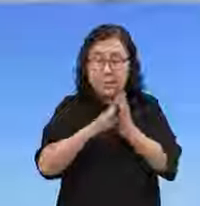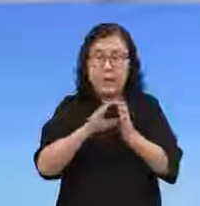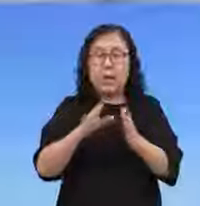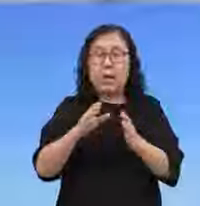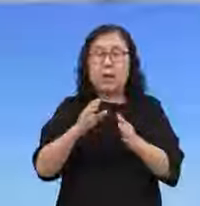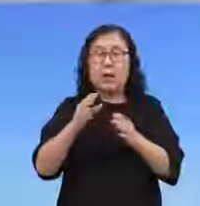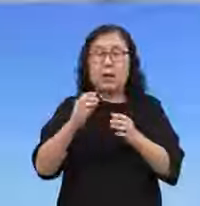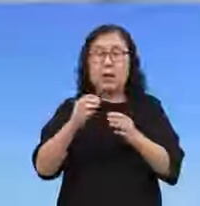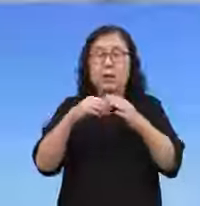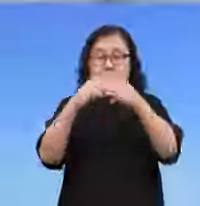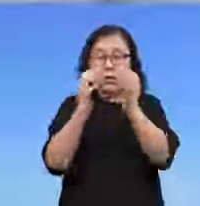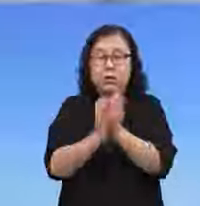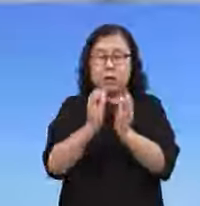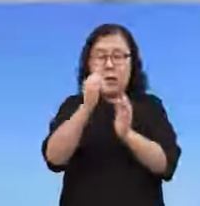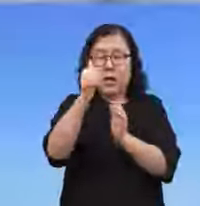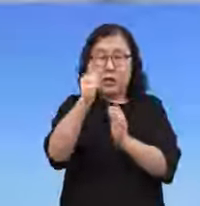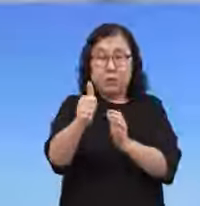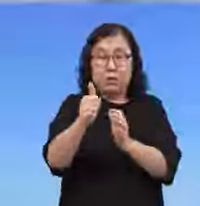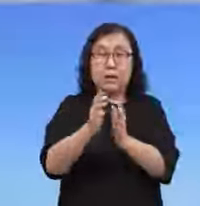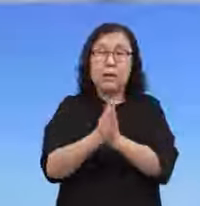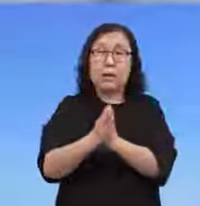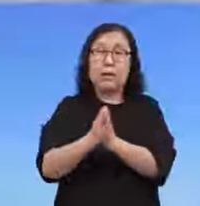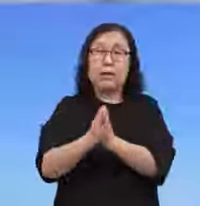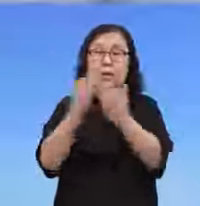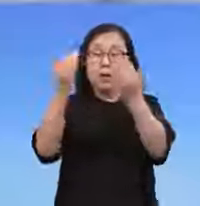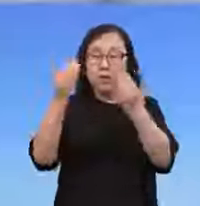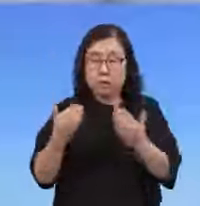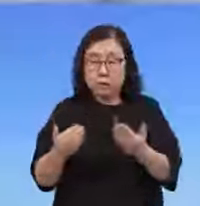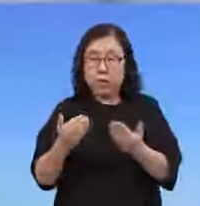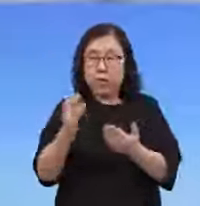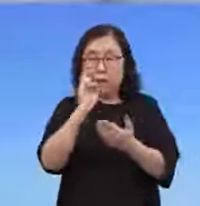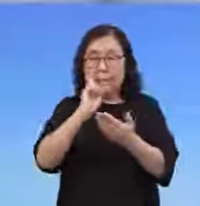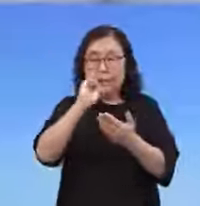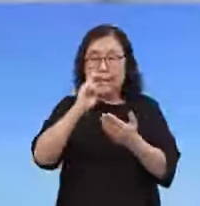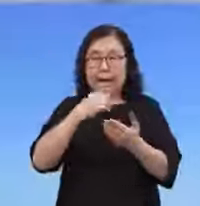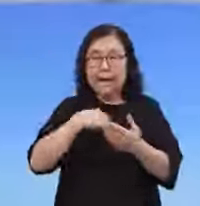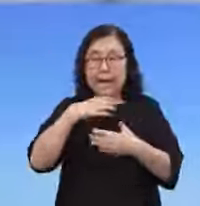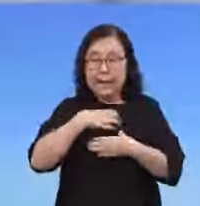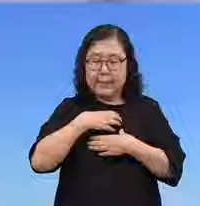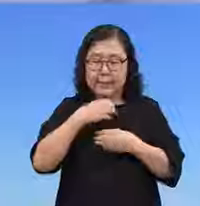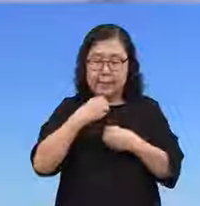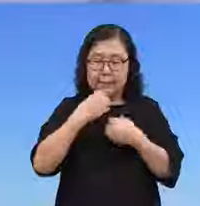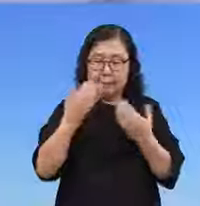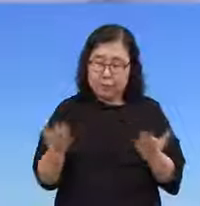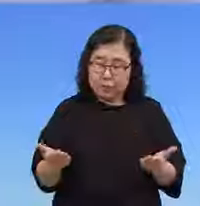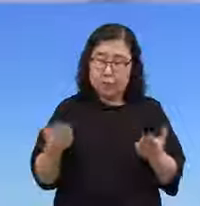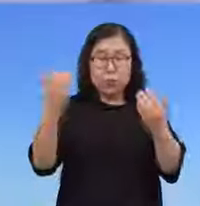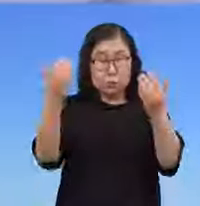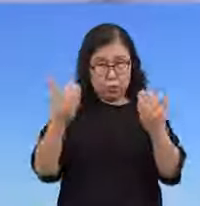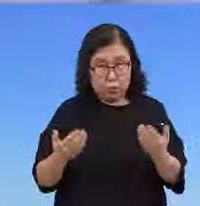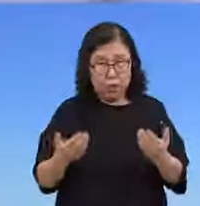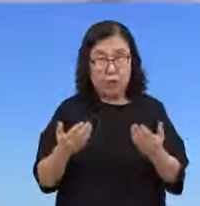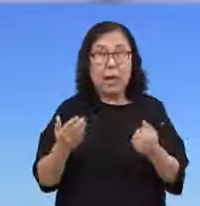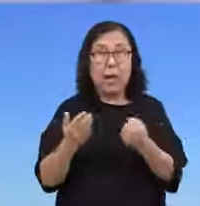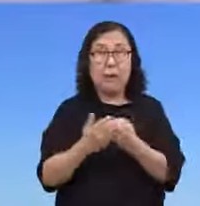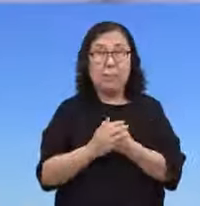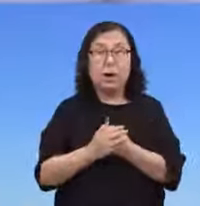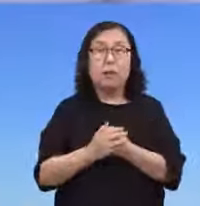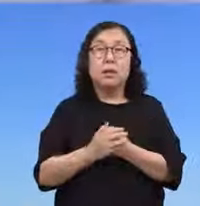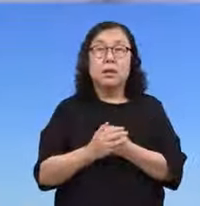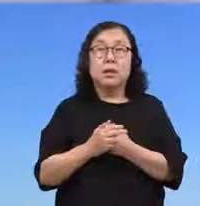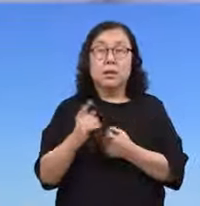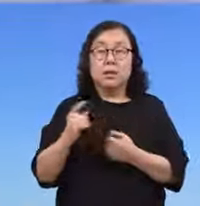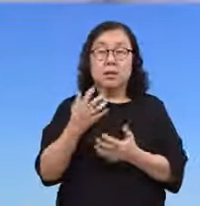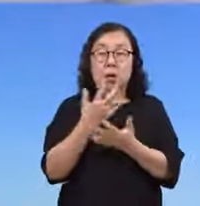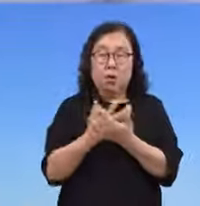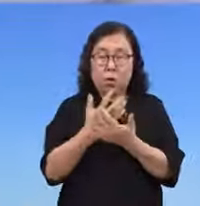저 찬양 하나가 저를 안돈시켰다면 이번에 8년이 지난 지금 그때 원고를 다시 보면서 마음이